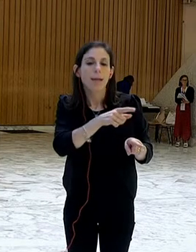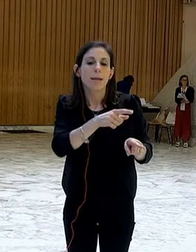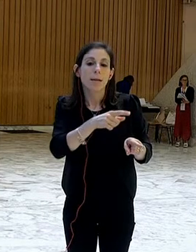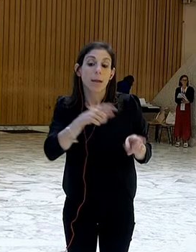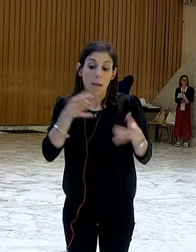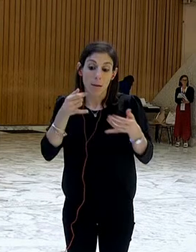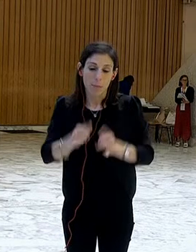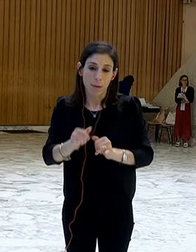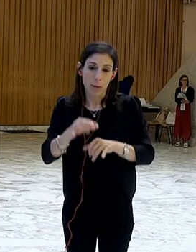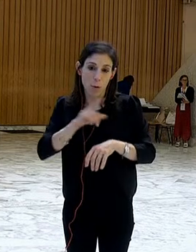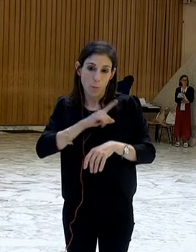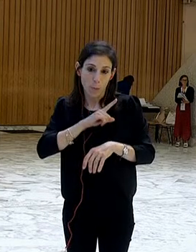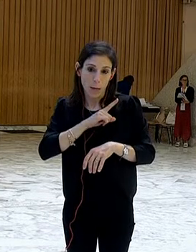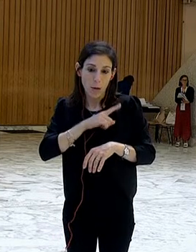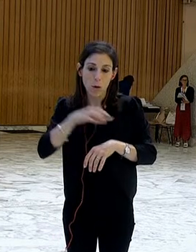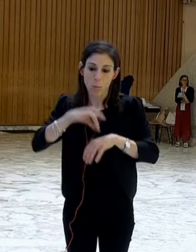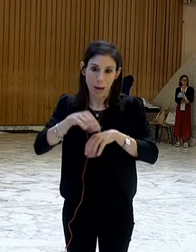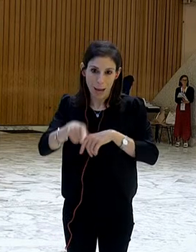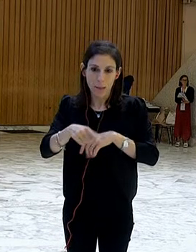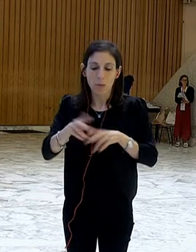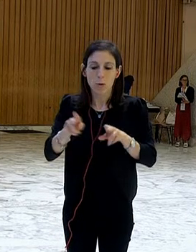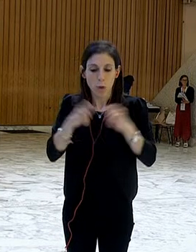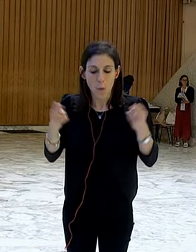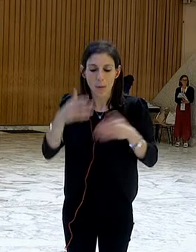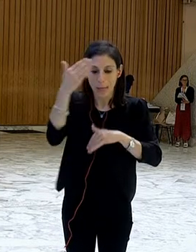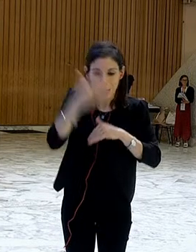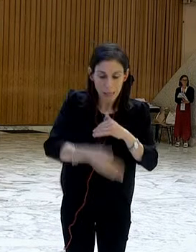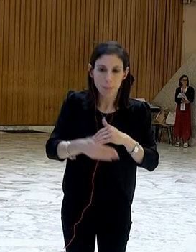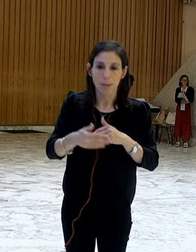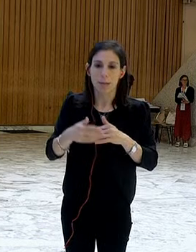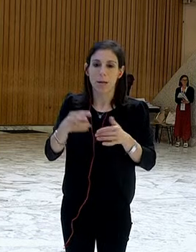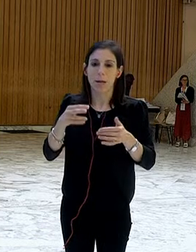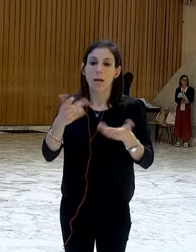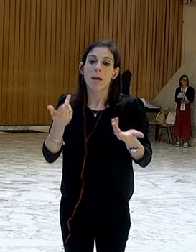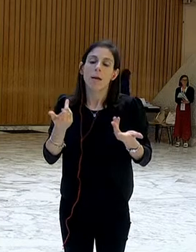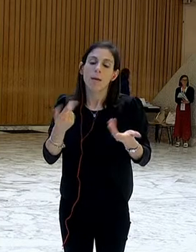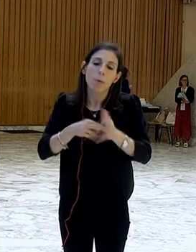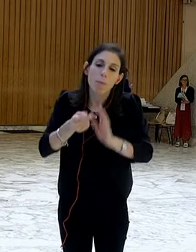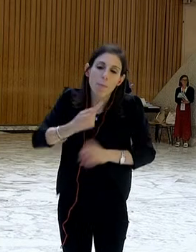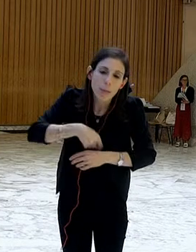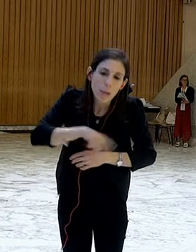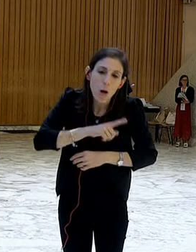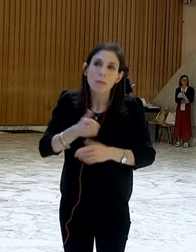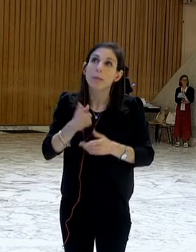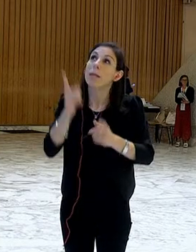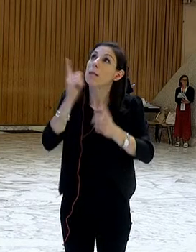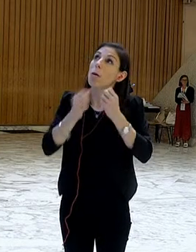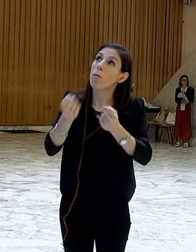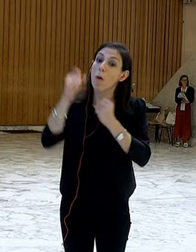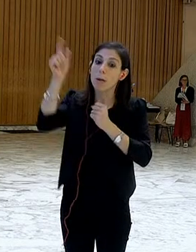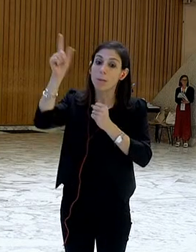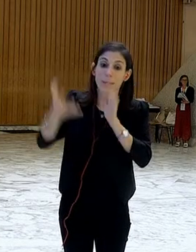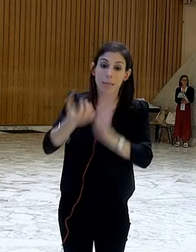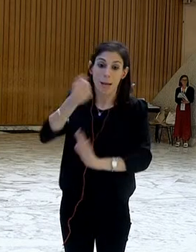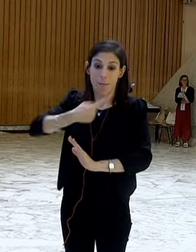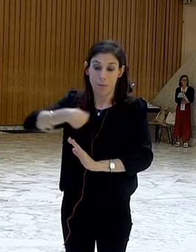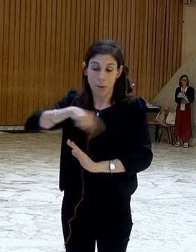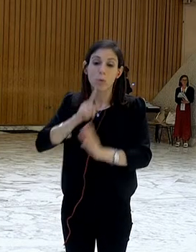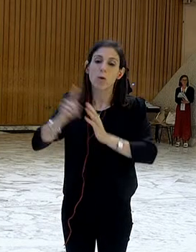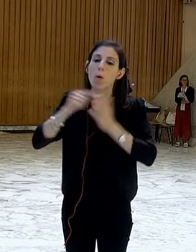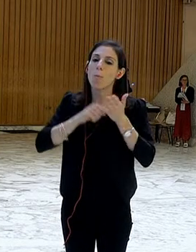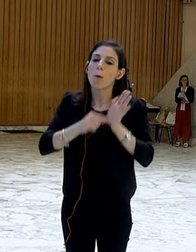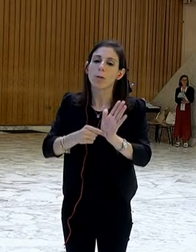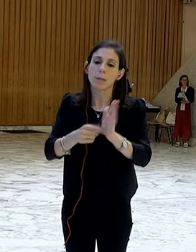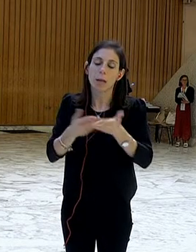le pouvoir de Dieu à nous tirer d'affaire. Dieu nous a montré la solidarité et la prière des familles dans